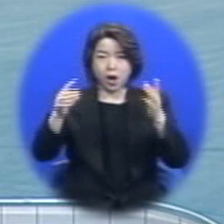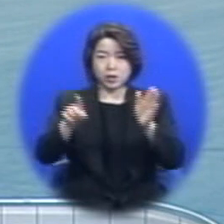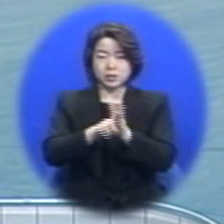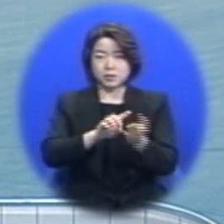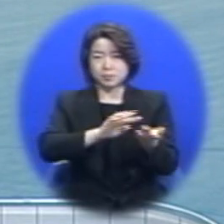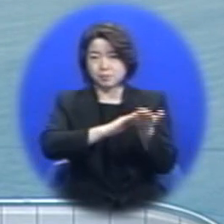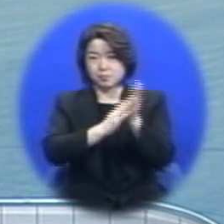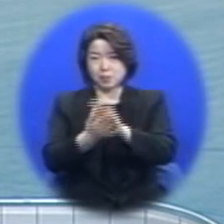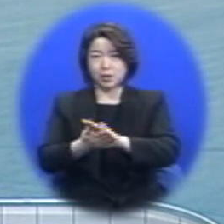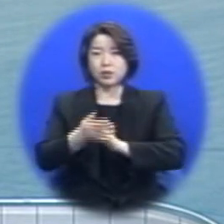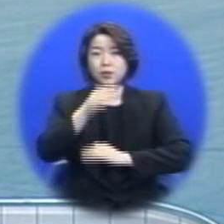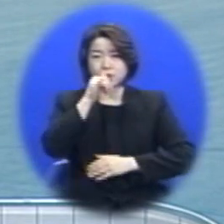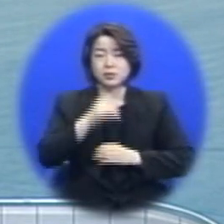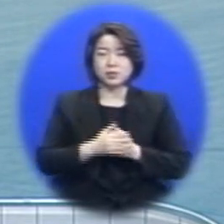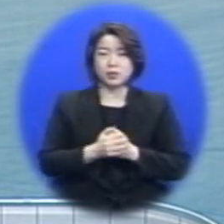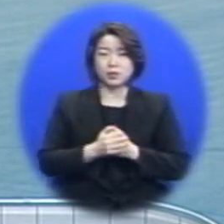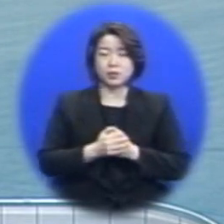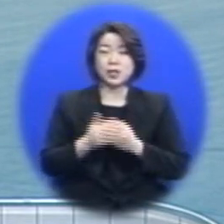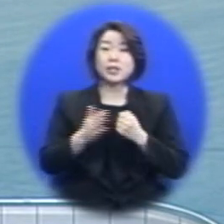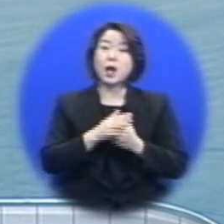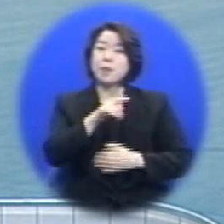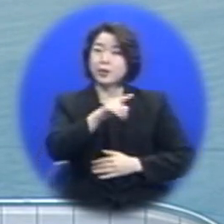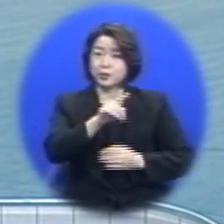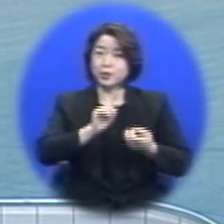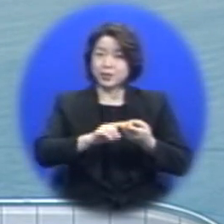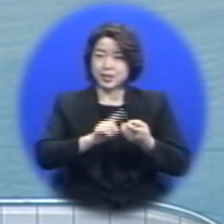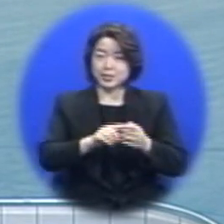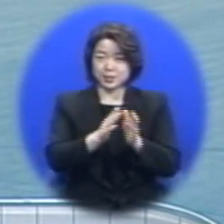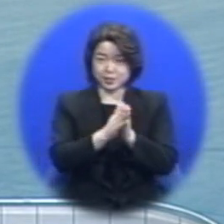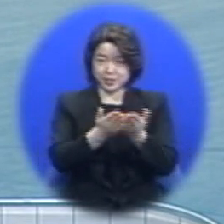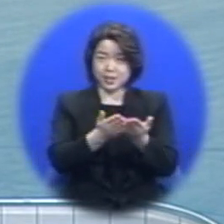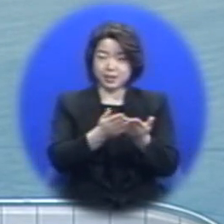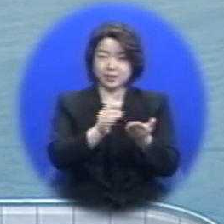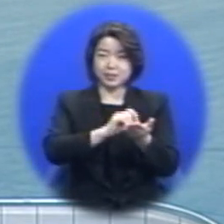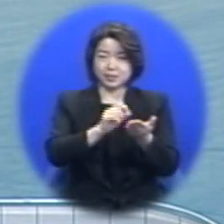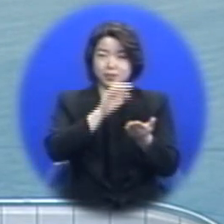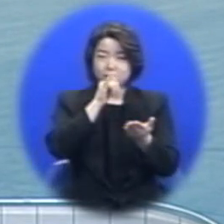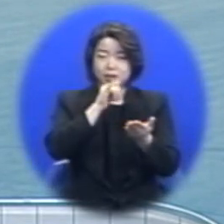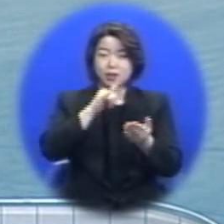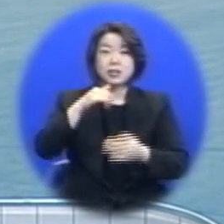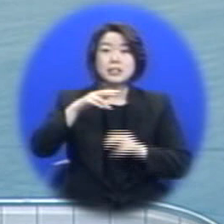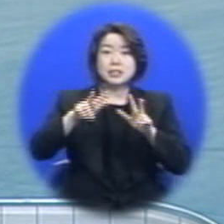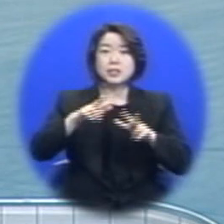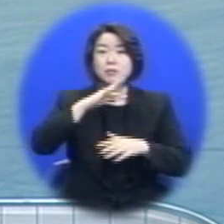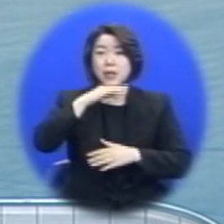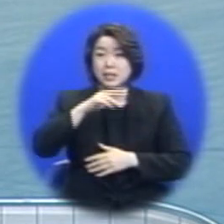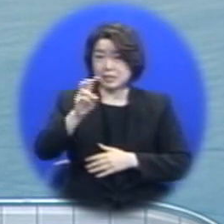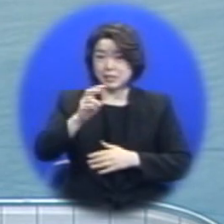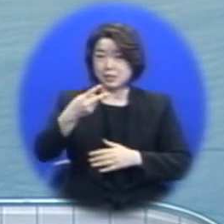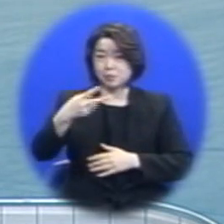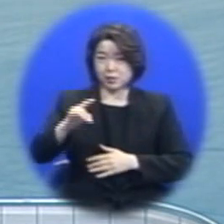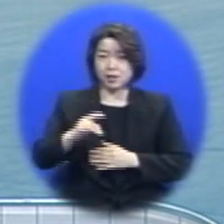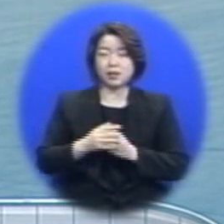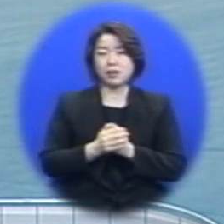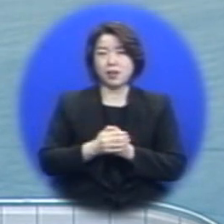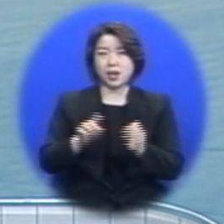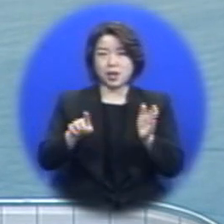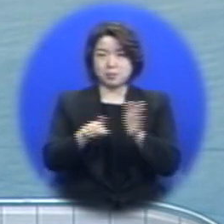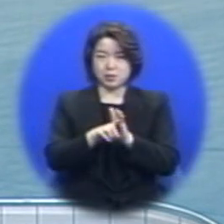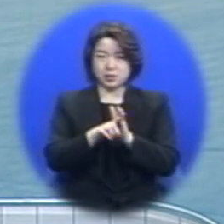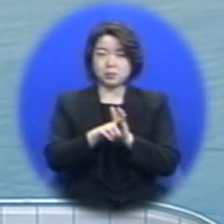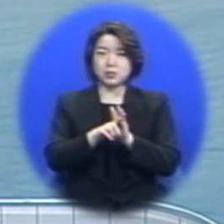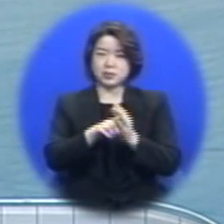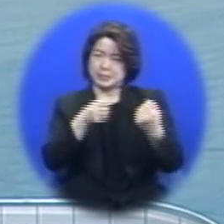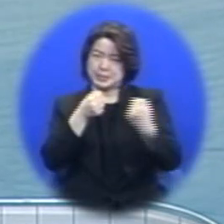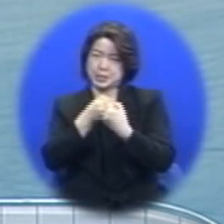변했습니다. 그래서 그가 책을 썼어요. 아직 20대 청년인데 믿음은